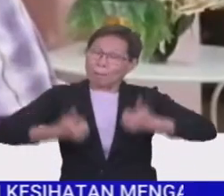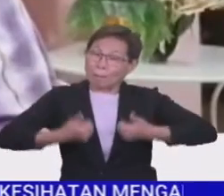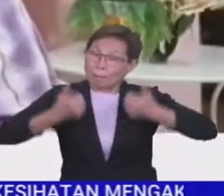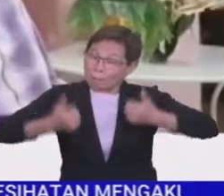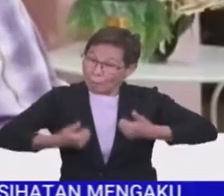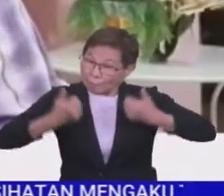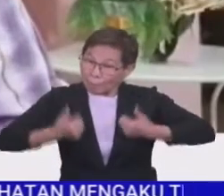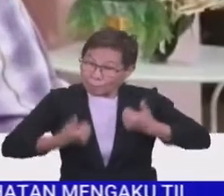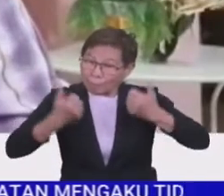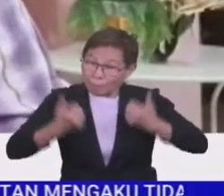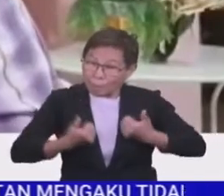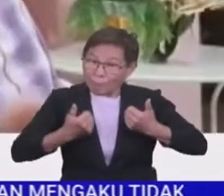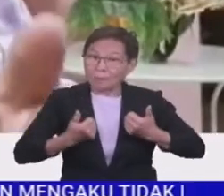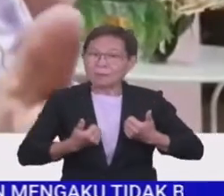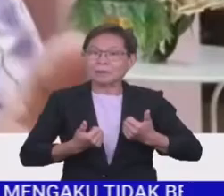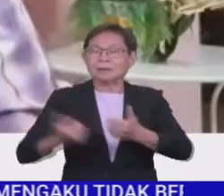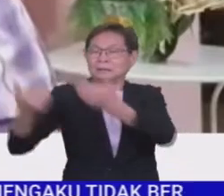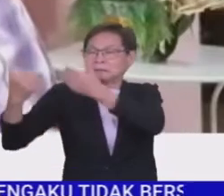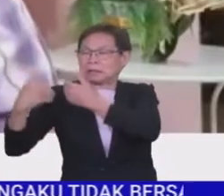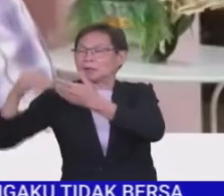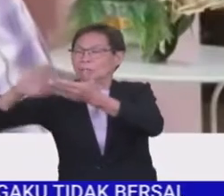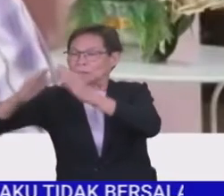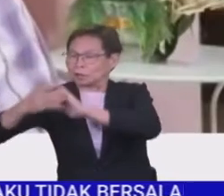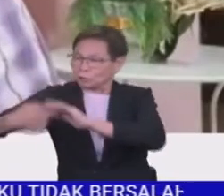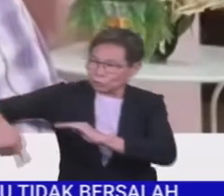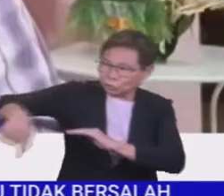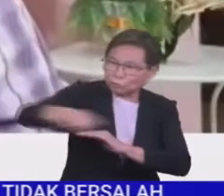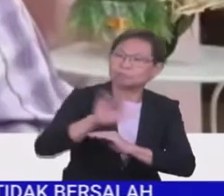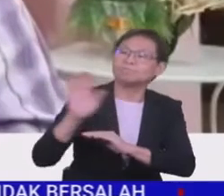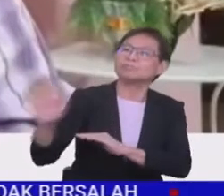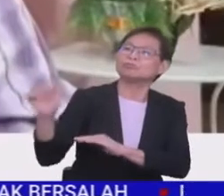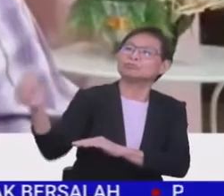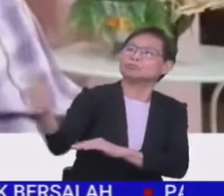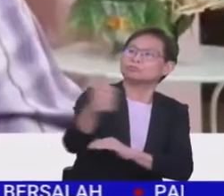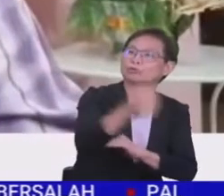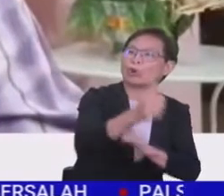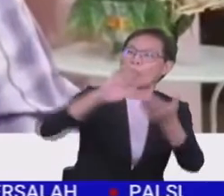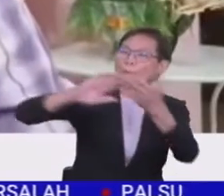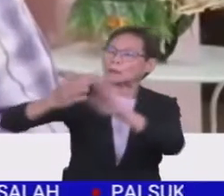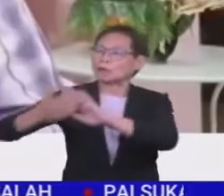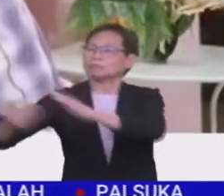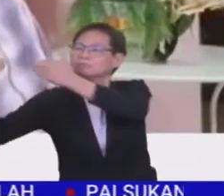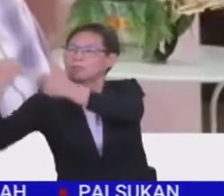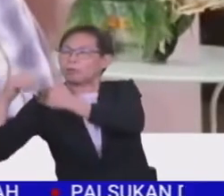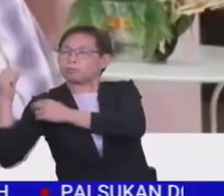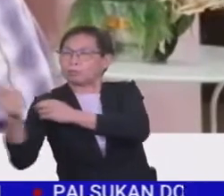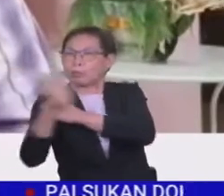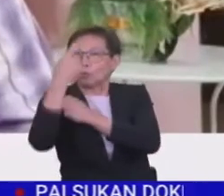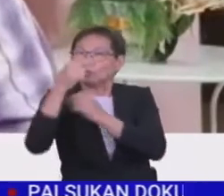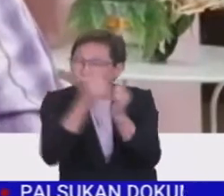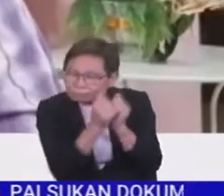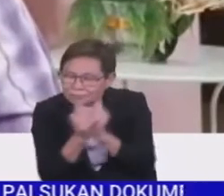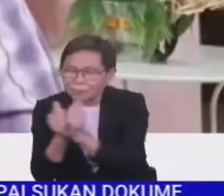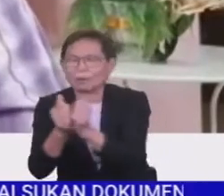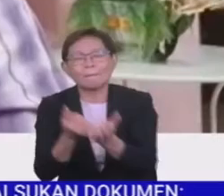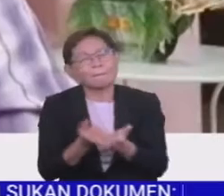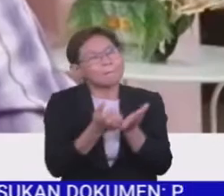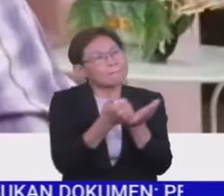untuk masyarakat adalah terjatuh kepada masyarakat sendiri ya, untuk kita bersama-sama